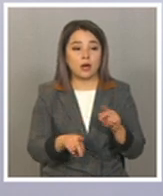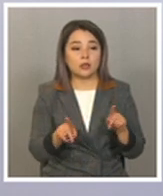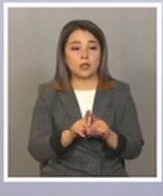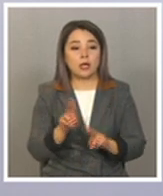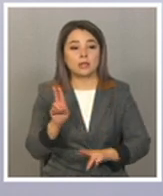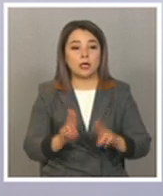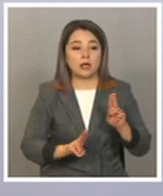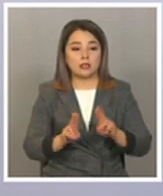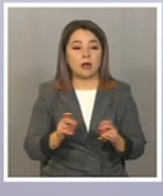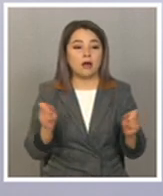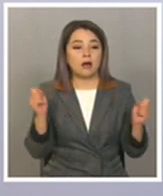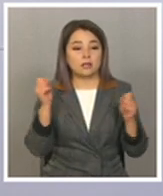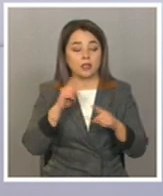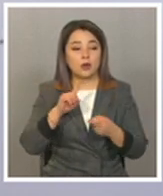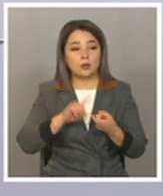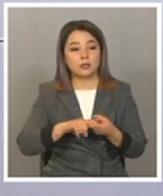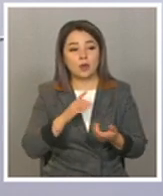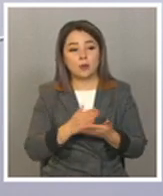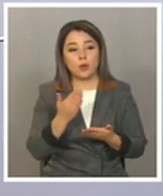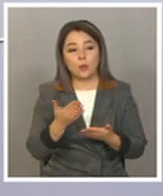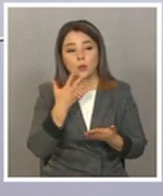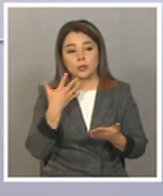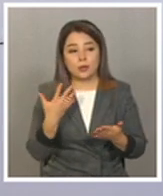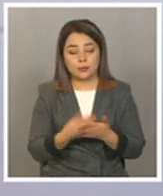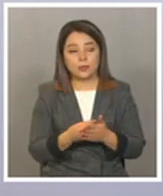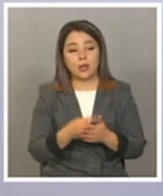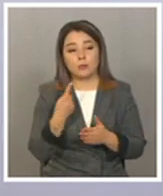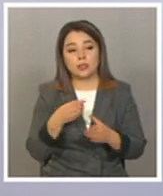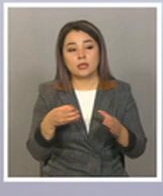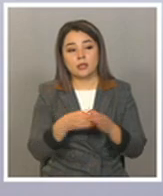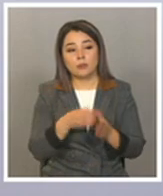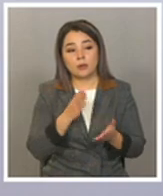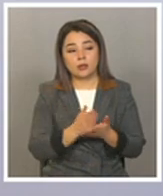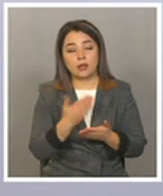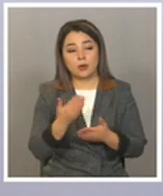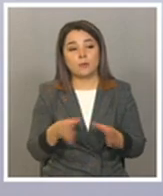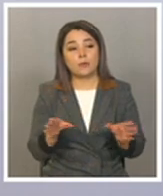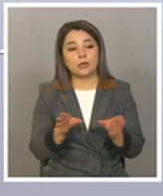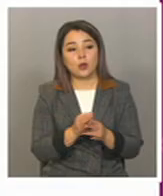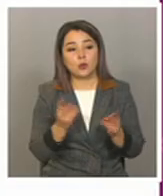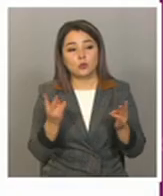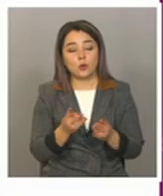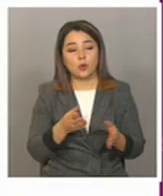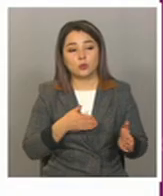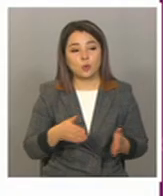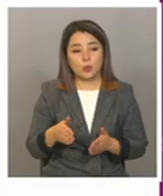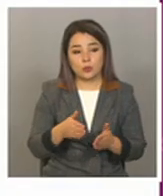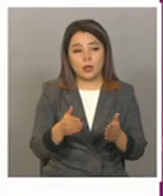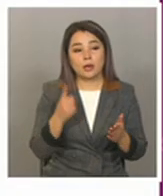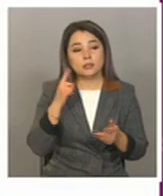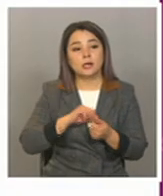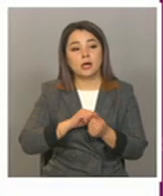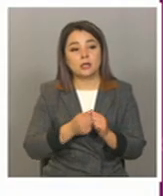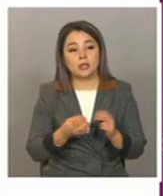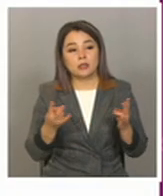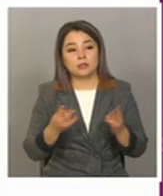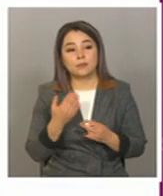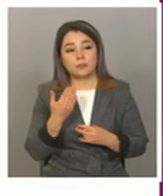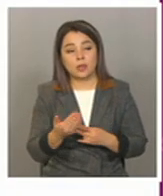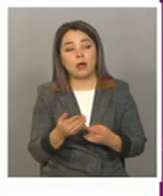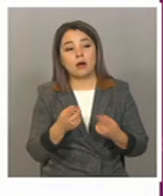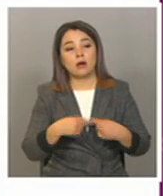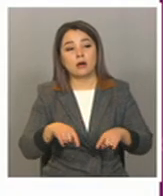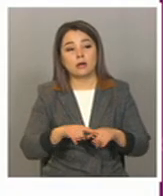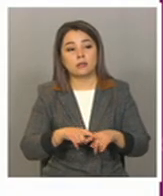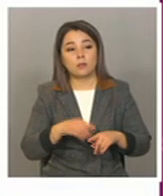тәсілін анықтау арқылы оларды бір типке біріктіру жолы. Есте сақтаңыз.